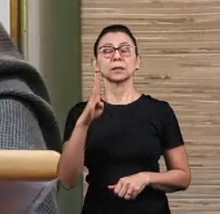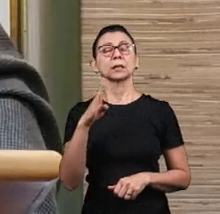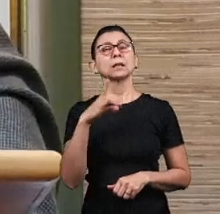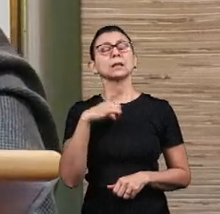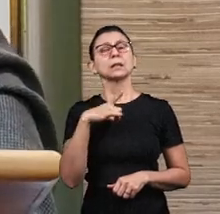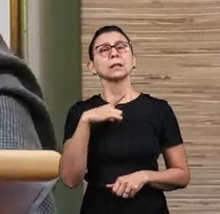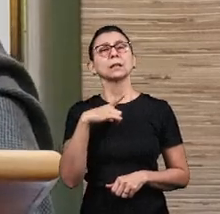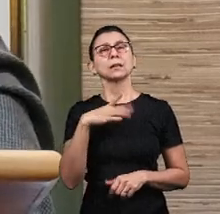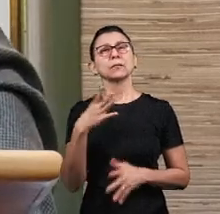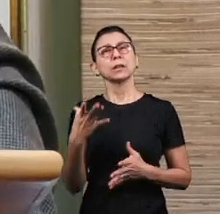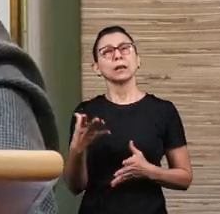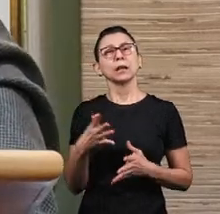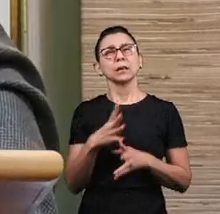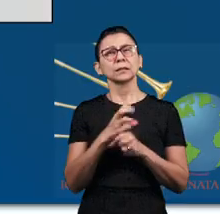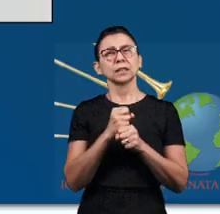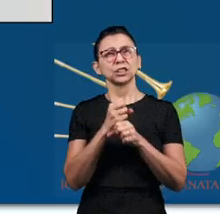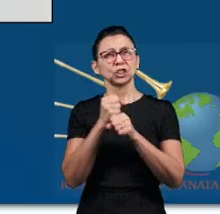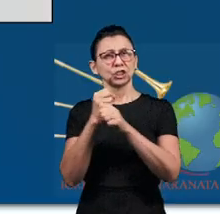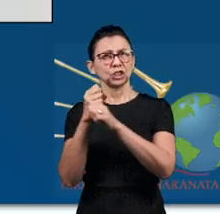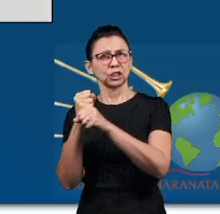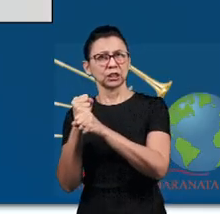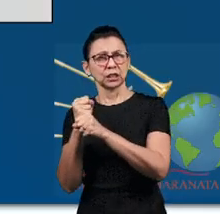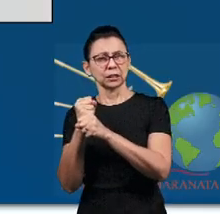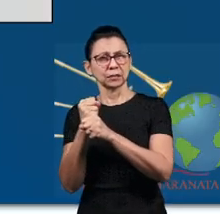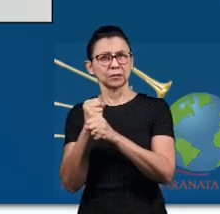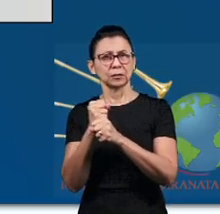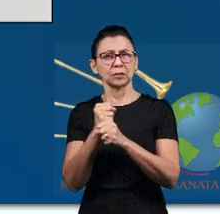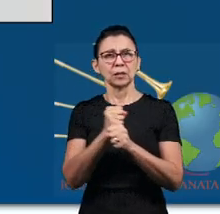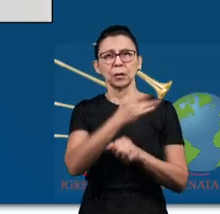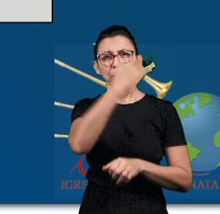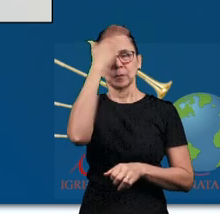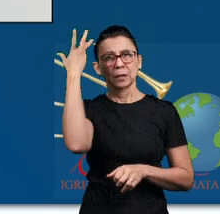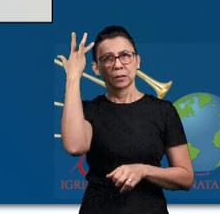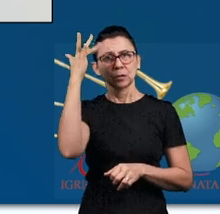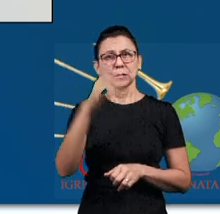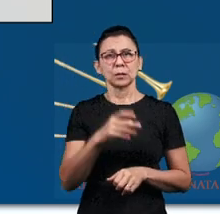eu jusqu'ici 1600 malades,